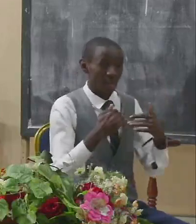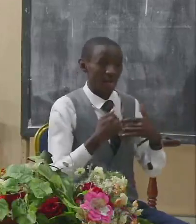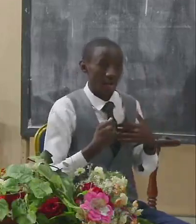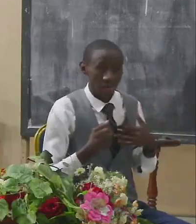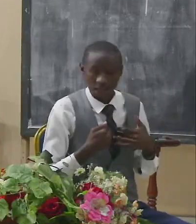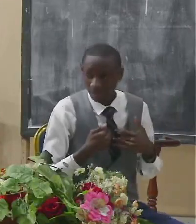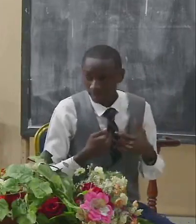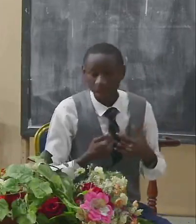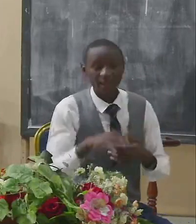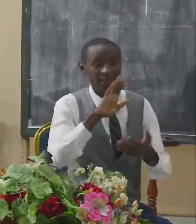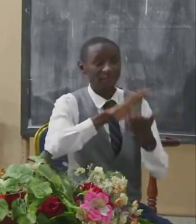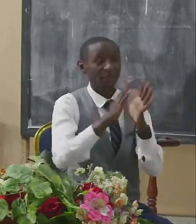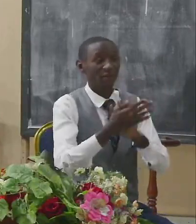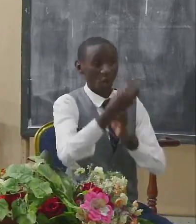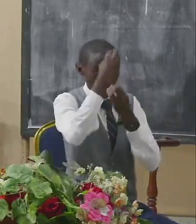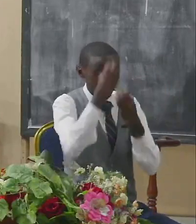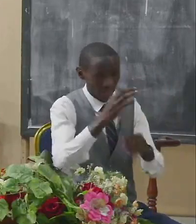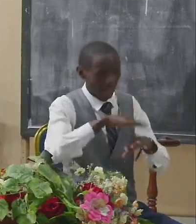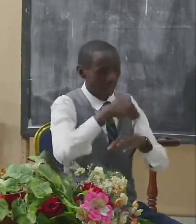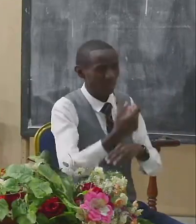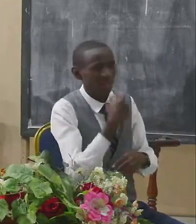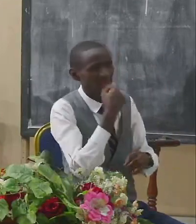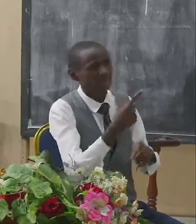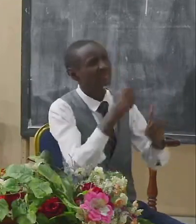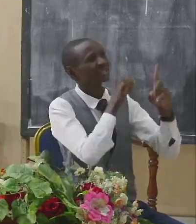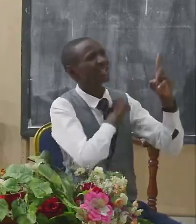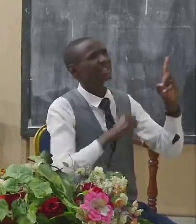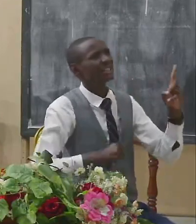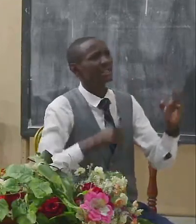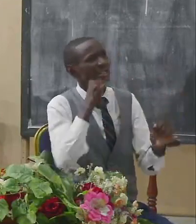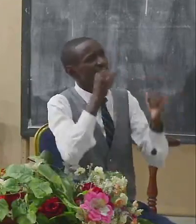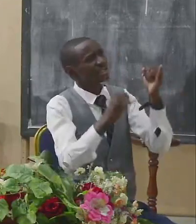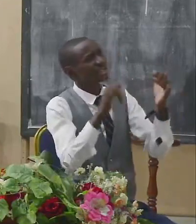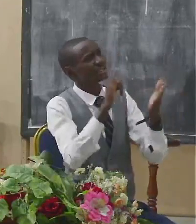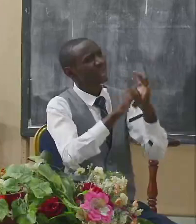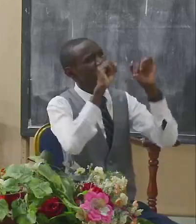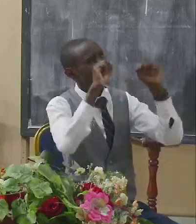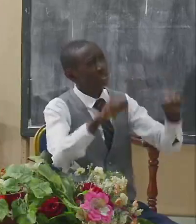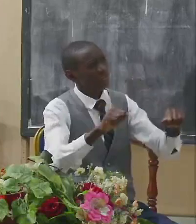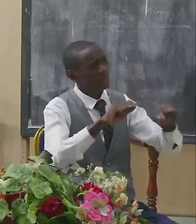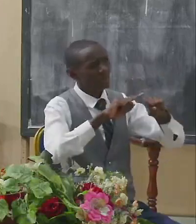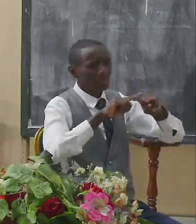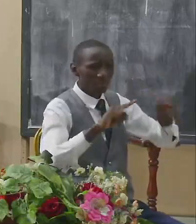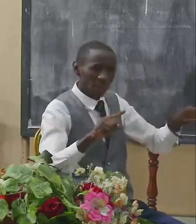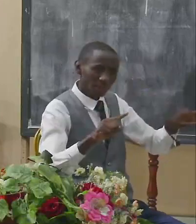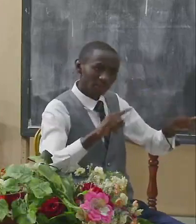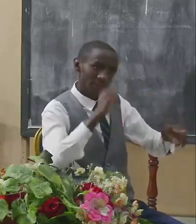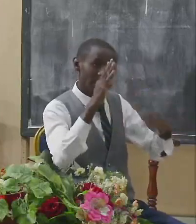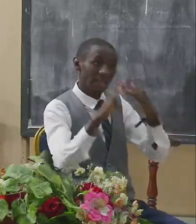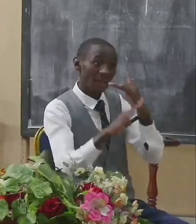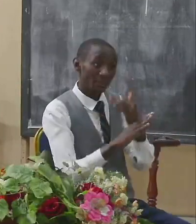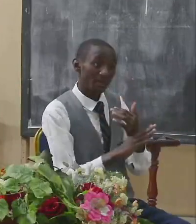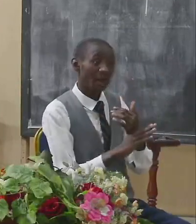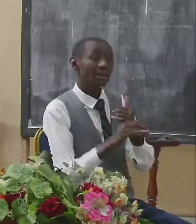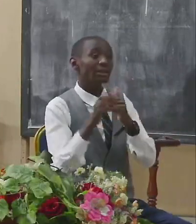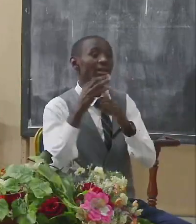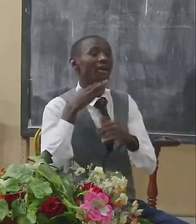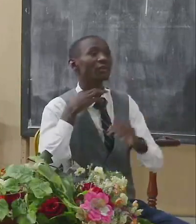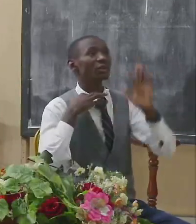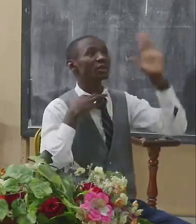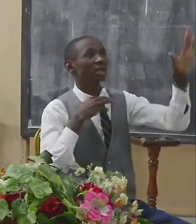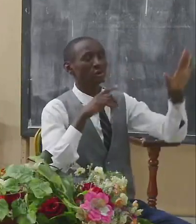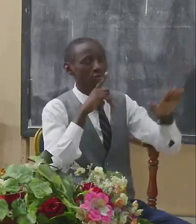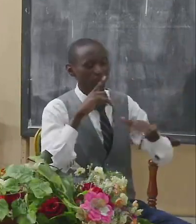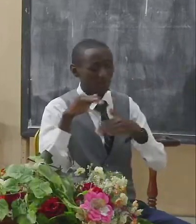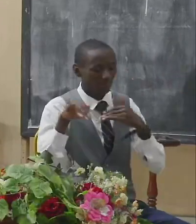Akakuwa mtiifu akasema Bwana. Si c'était possible. Ingeliwezekana. Mais toutefois. Lakini. C'est ta volonté se fasse.